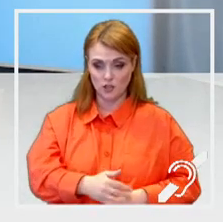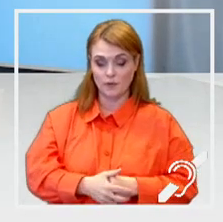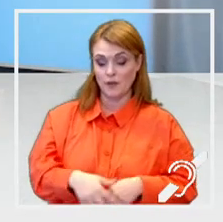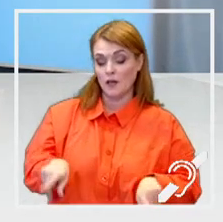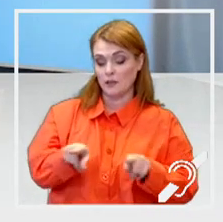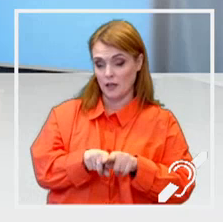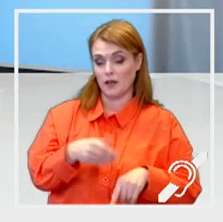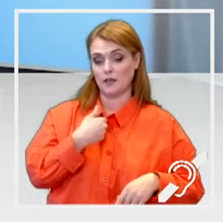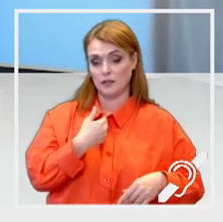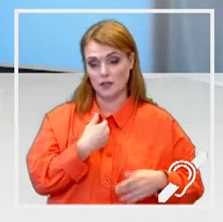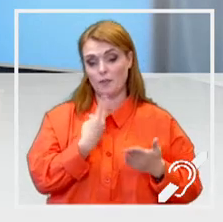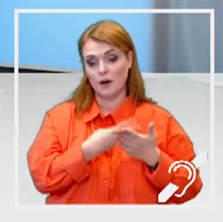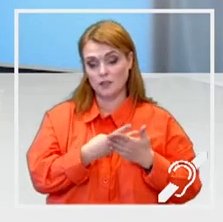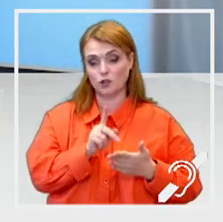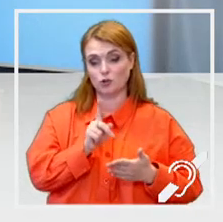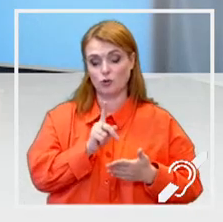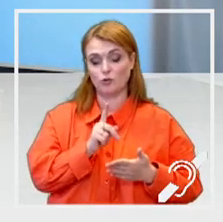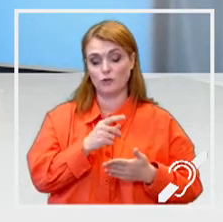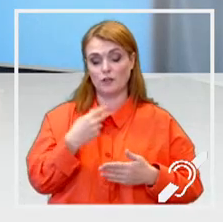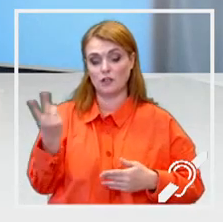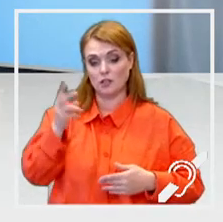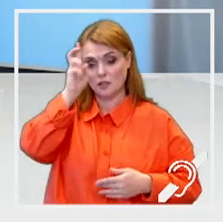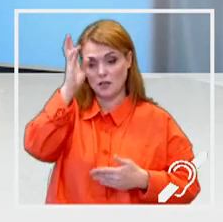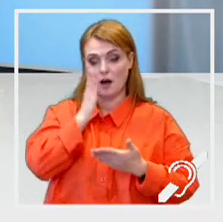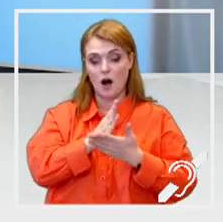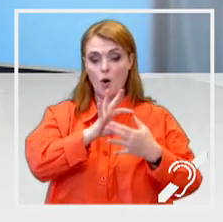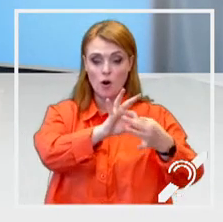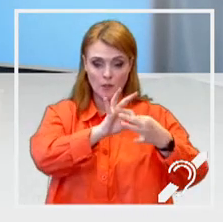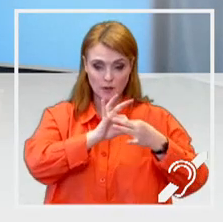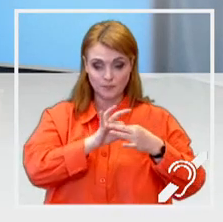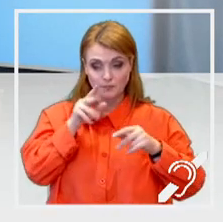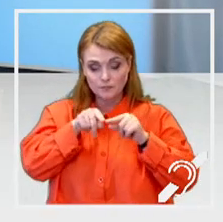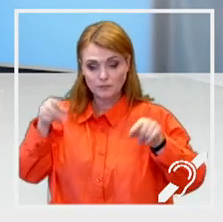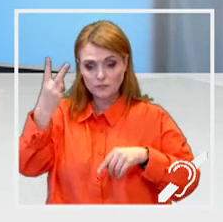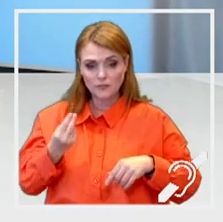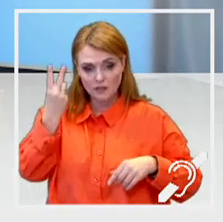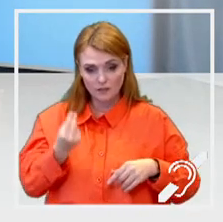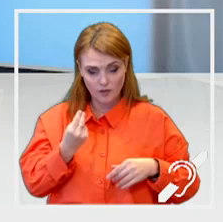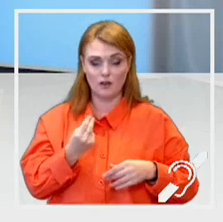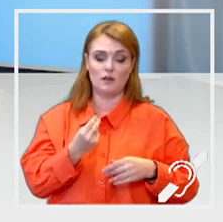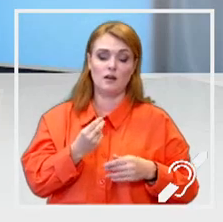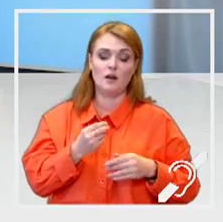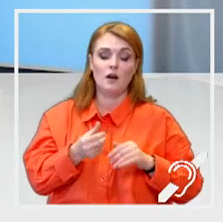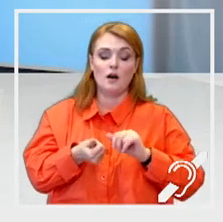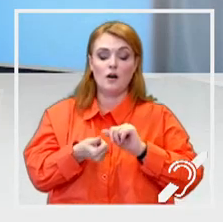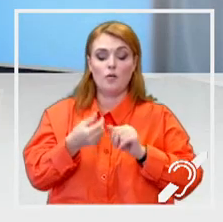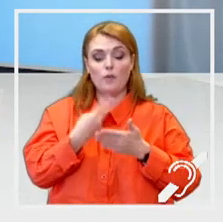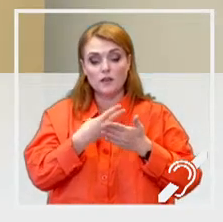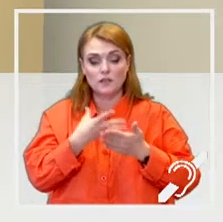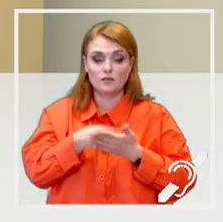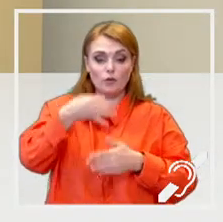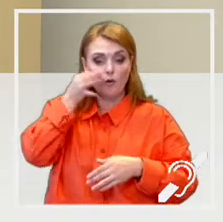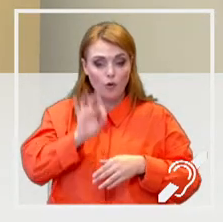comerciale. Timp de două zile, oamenii de afaceri, basarabeni și români au făcut schimb de experiență și au încheiat și contracte de colaborare.